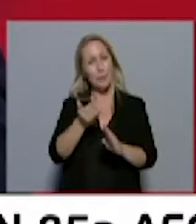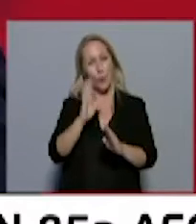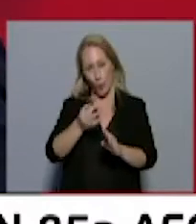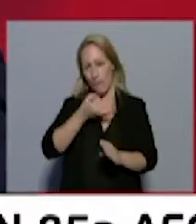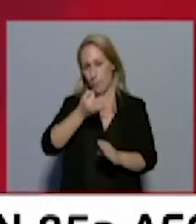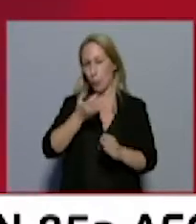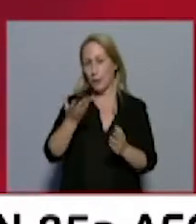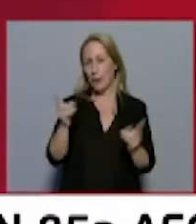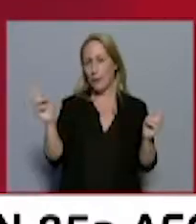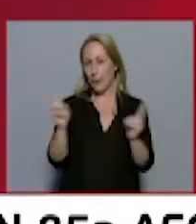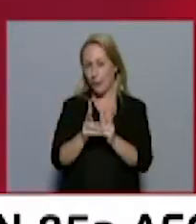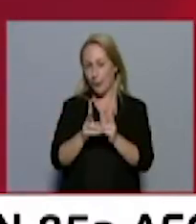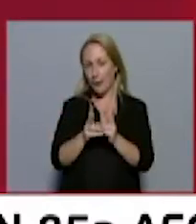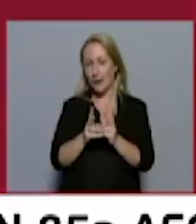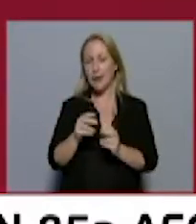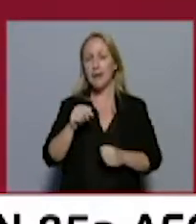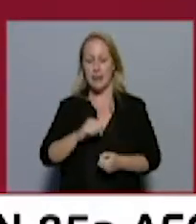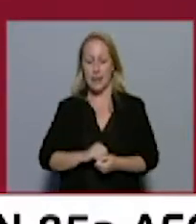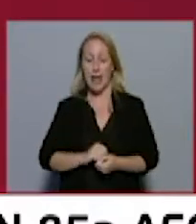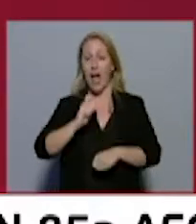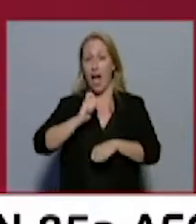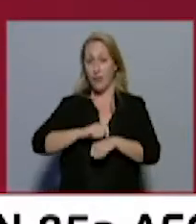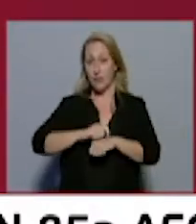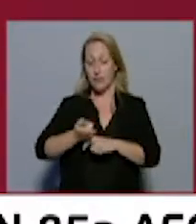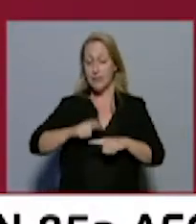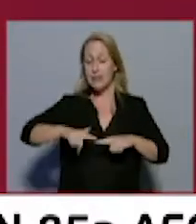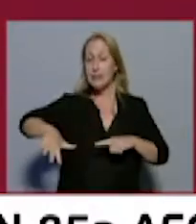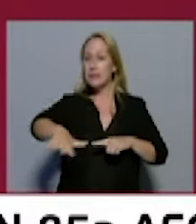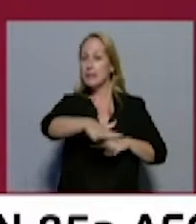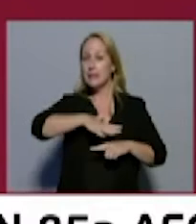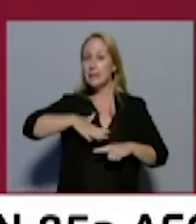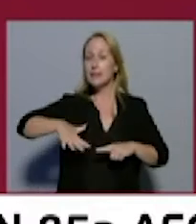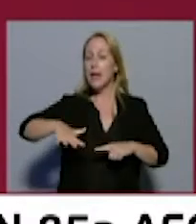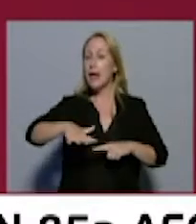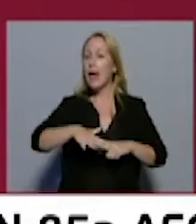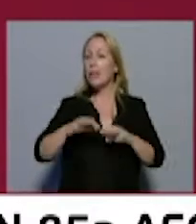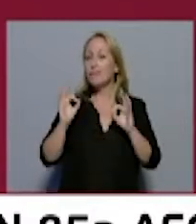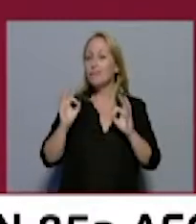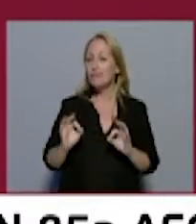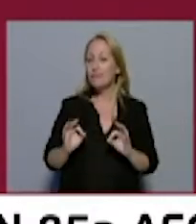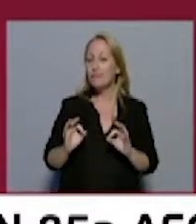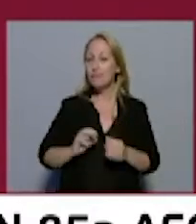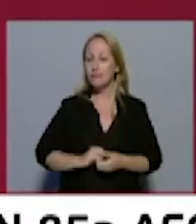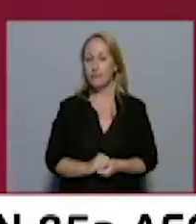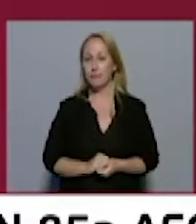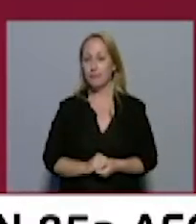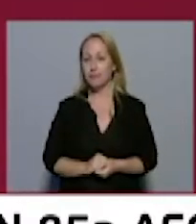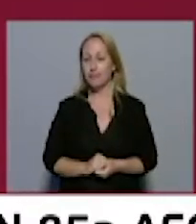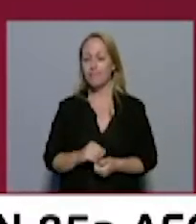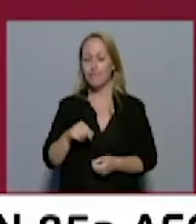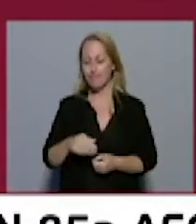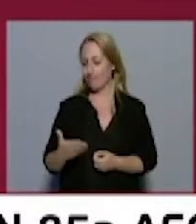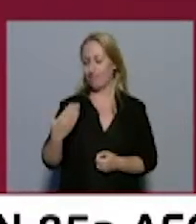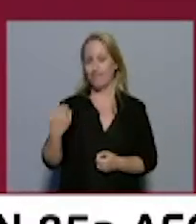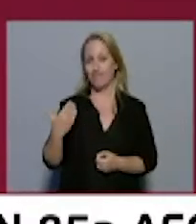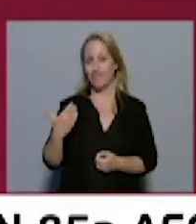καθιερωμένη ομιλία του αρχηγού της αξιωματικής αντιπολίτευσης στους παραγωγικούς φορείς στο συνεδριακό κέντρο Ιωάννης Βελίδης. Πάμε να παρακολουθήσουμε ένα μικρό απόσπασμα